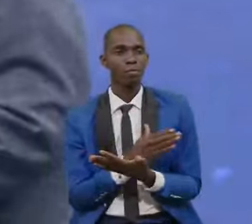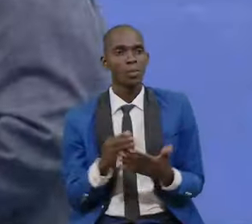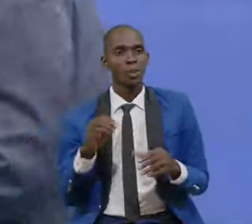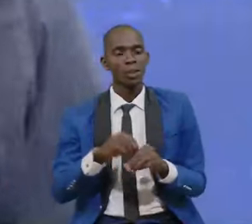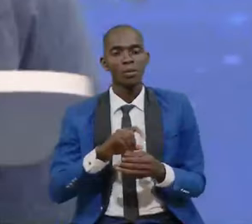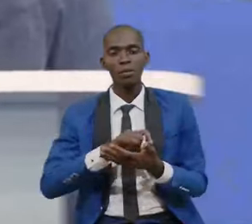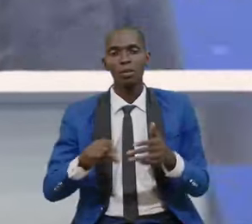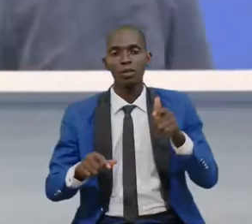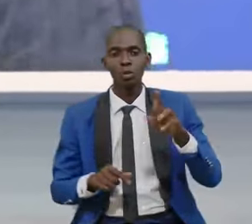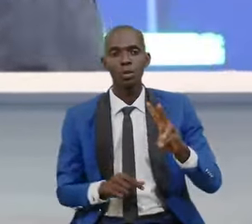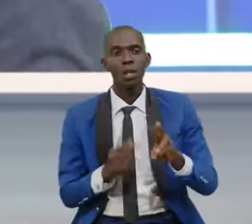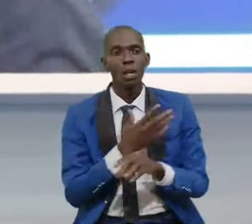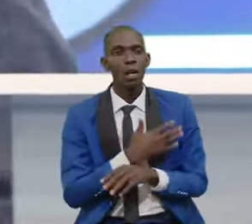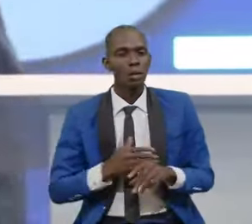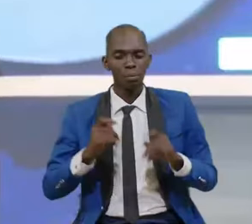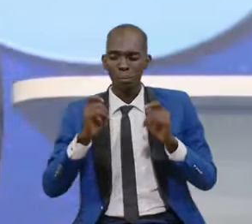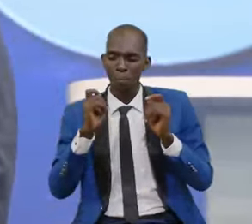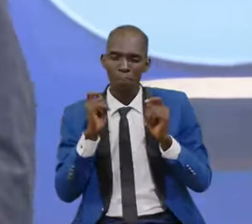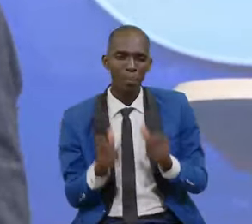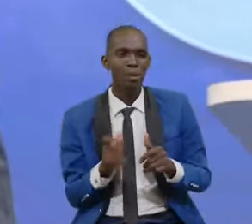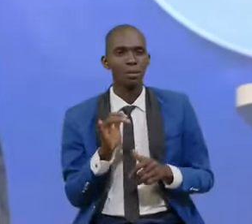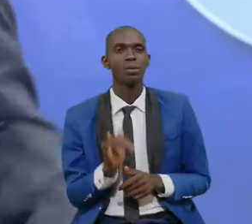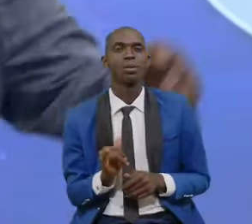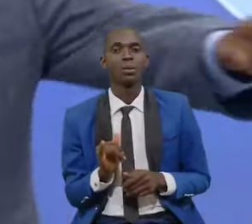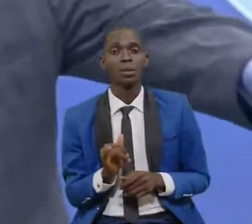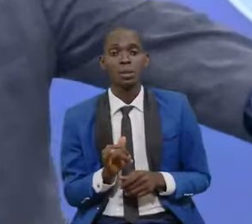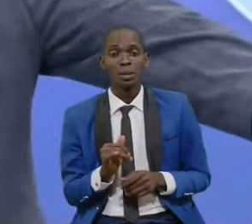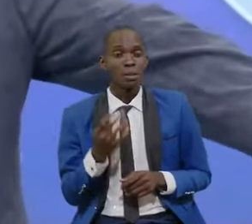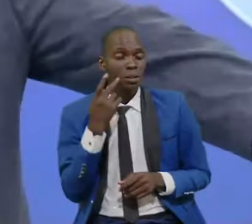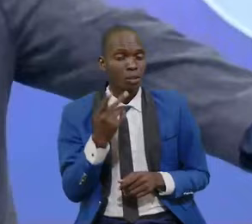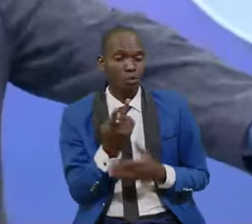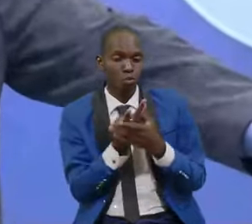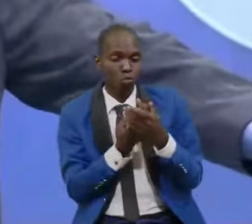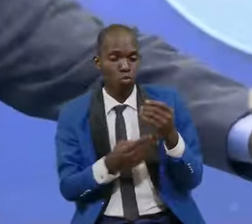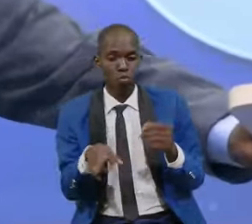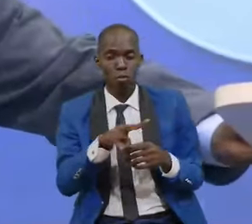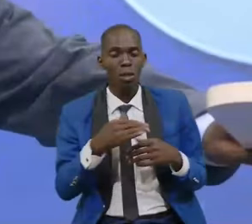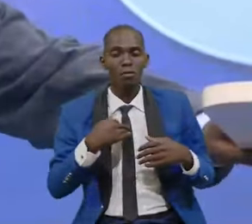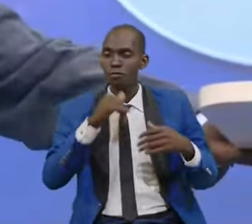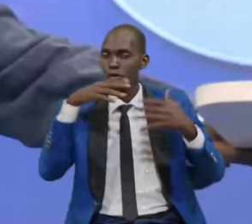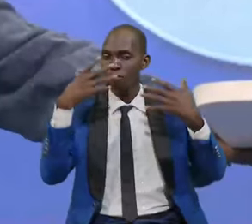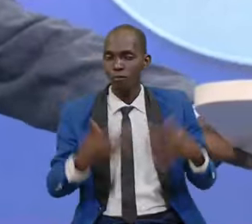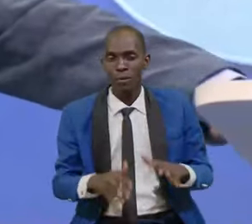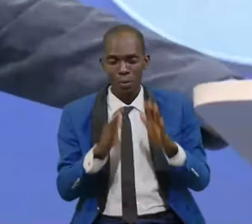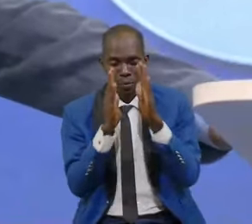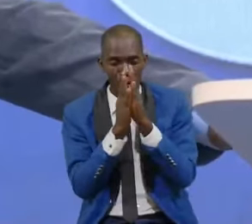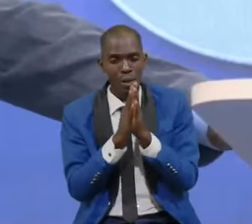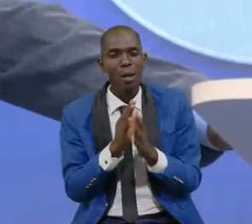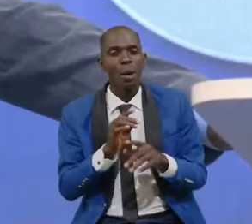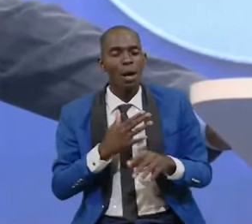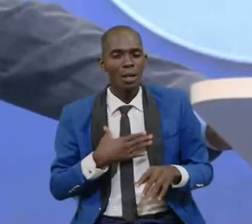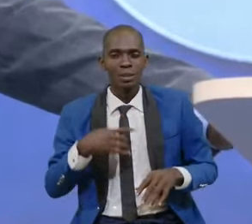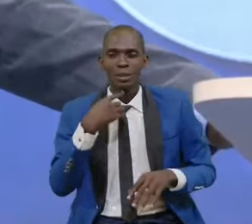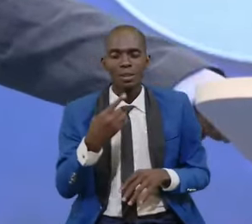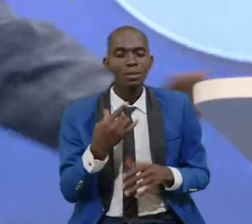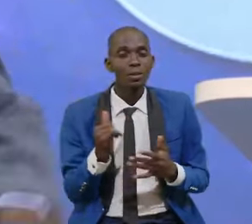Verset 26. Soudainement, tout d'un coup, ils n'avaient pas encore prié, fini leur prière. Tout à coup, ils n'avaient pas